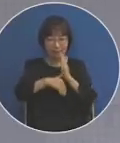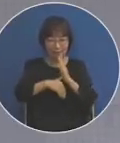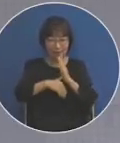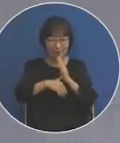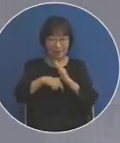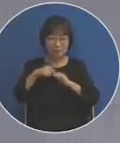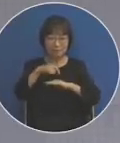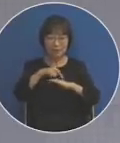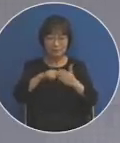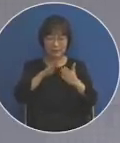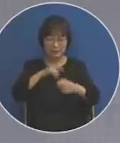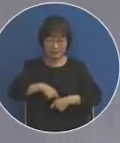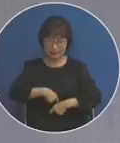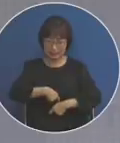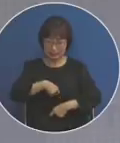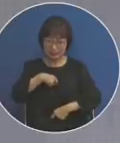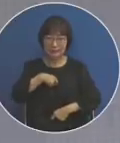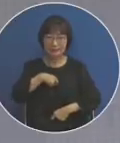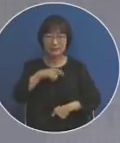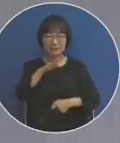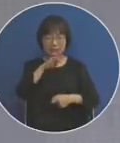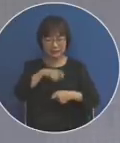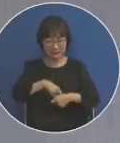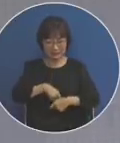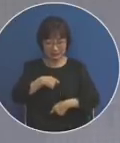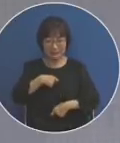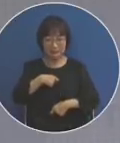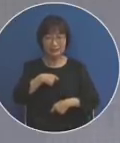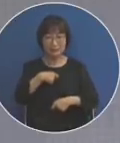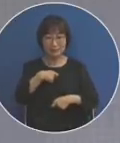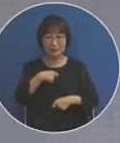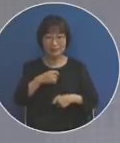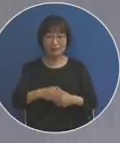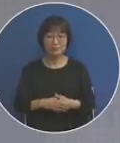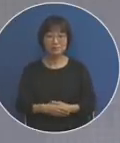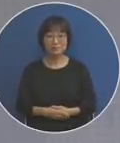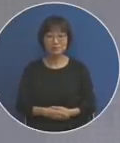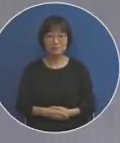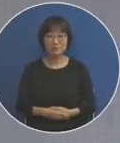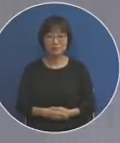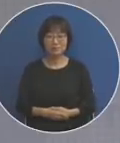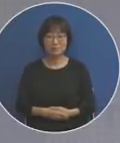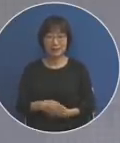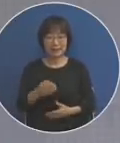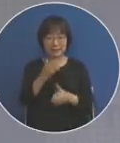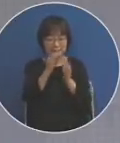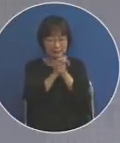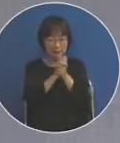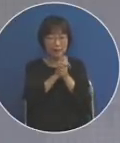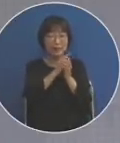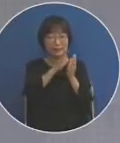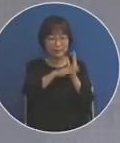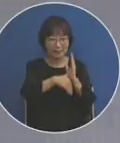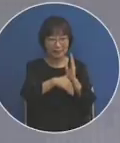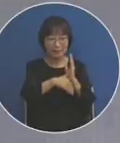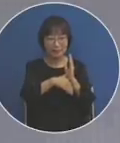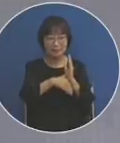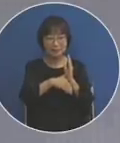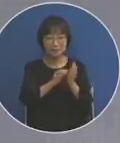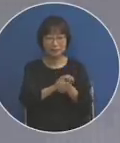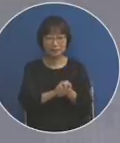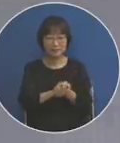that's your real prayer. 네, 아니지만 진실이거든요. No, it's not true, 그렇죠? but it's your truth. 여러분 기도할 때 막 나오는 거잖아. 그게 내가